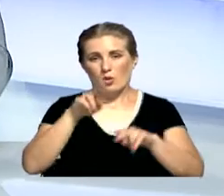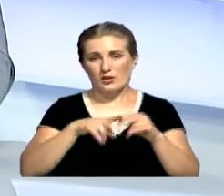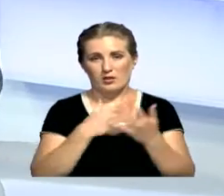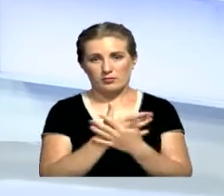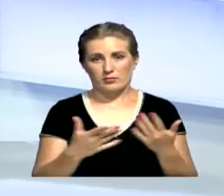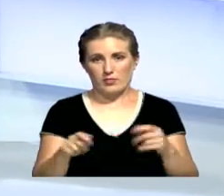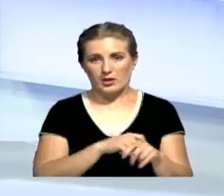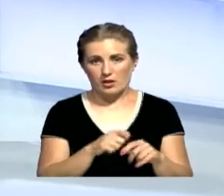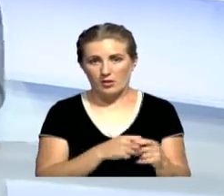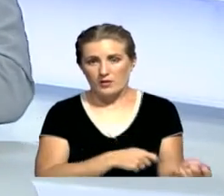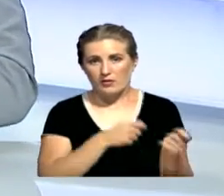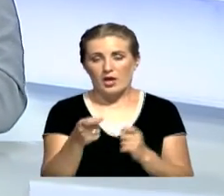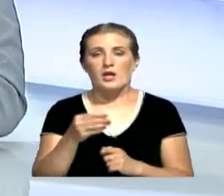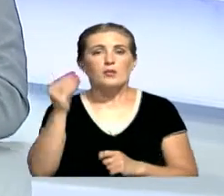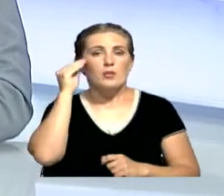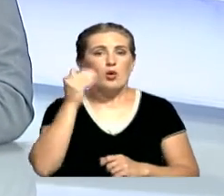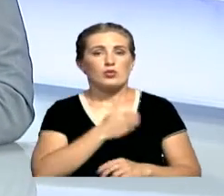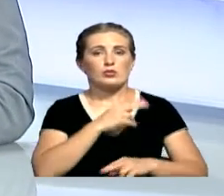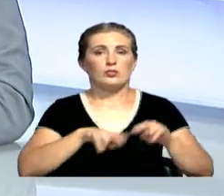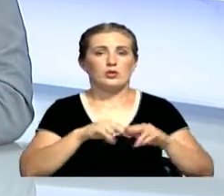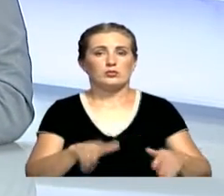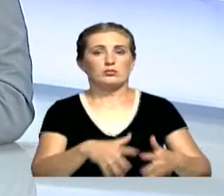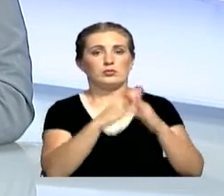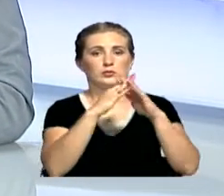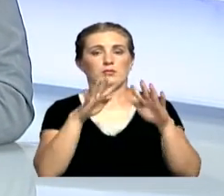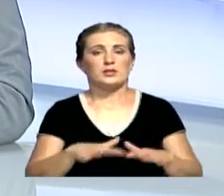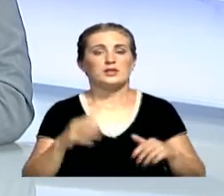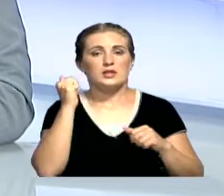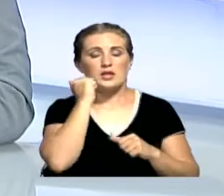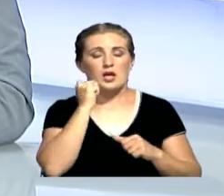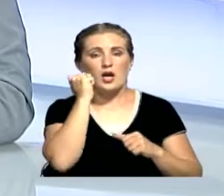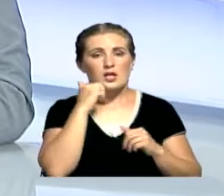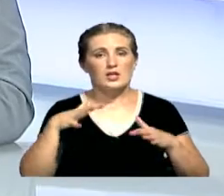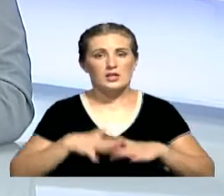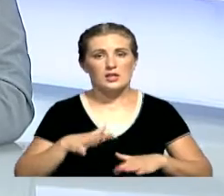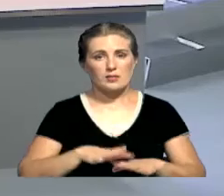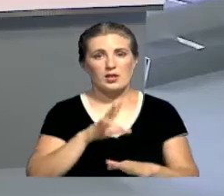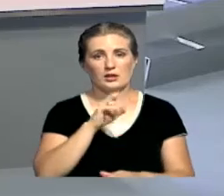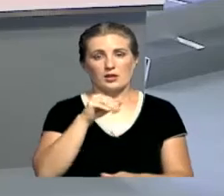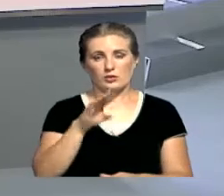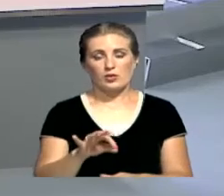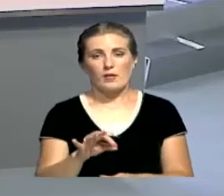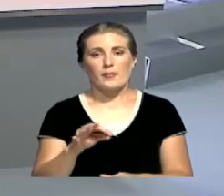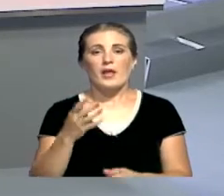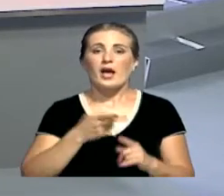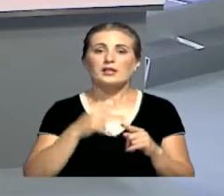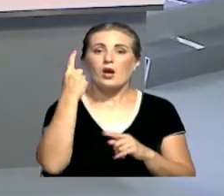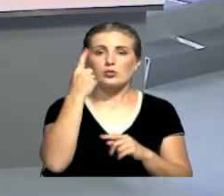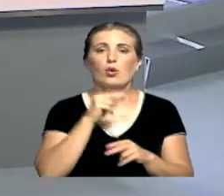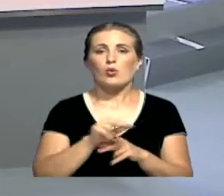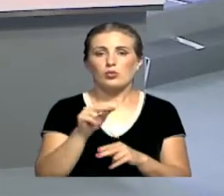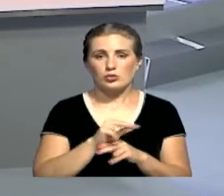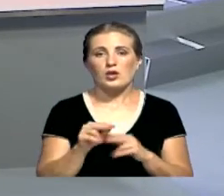планировали возвести некий объект в старом крыму объект натовский то есть одно дело как бы учения дано который